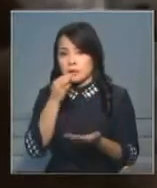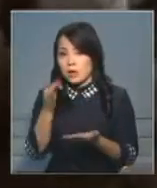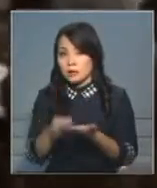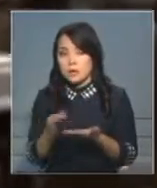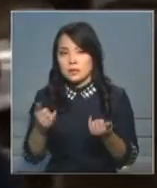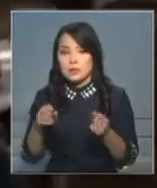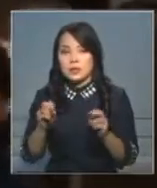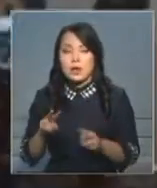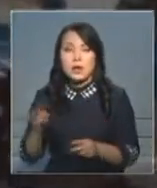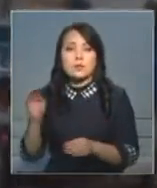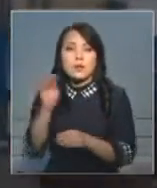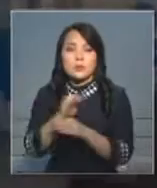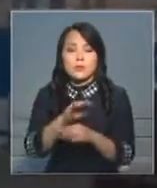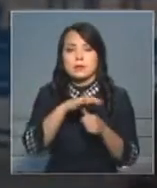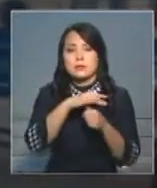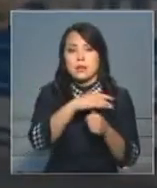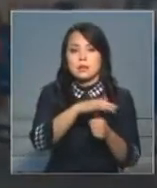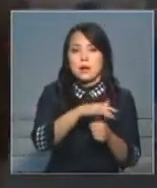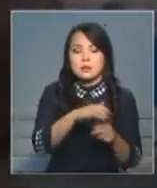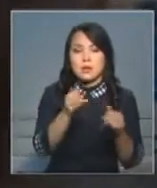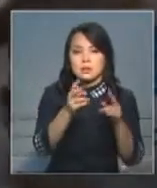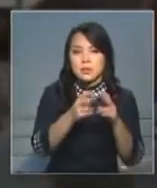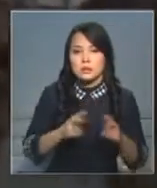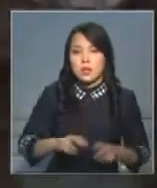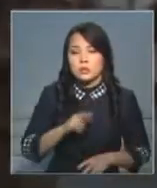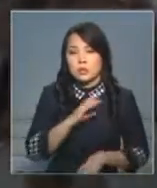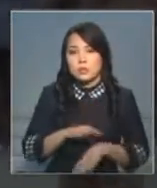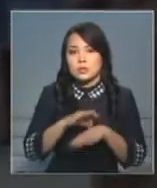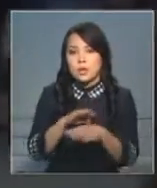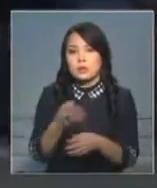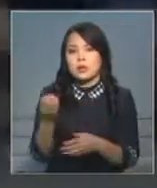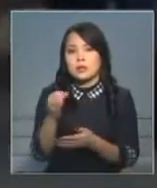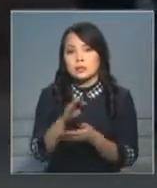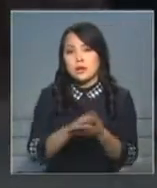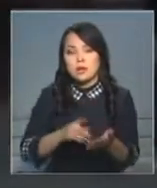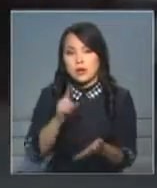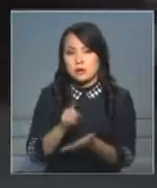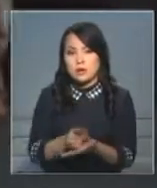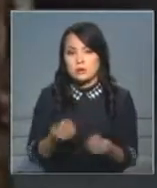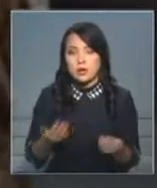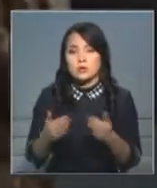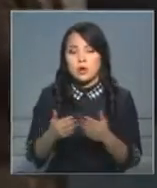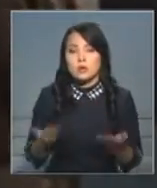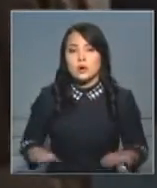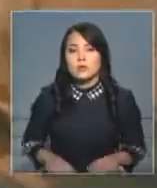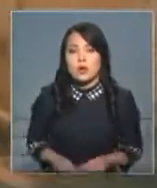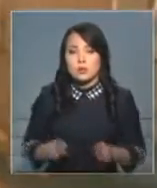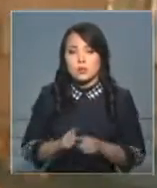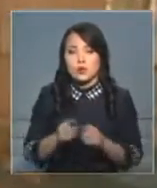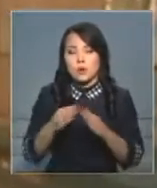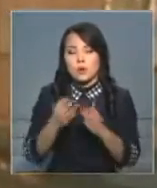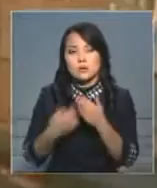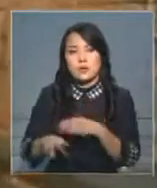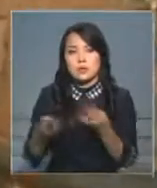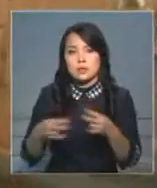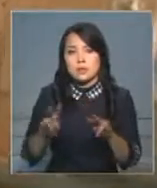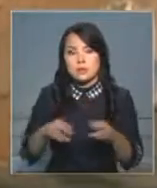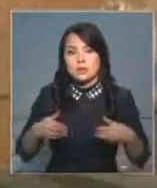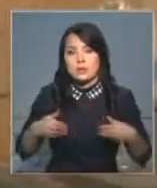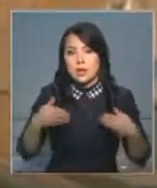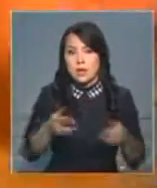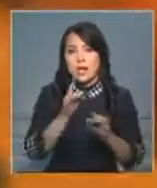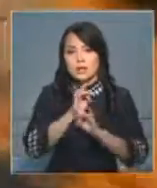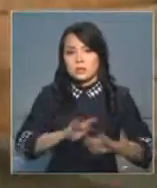тікұшақтар келіп, базаны тінту әрекеттері жалғасуда. Тәртіп сақшылары жергілікті тұрғындарға үйден шықпауға кеңес берген. Алдын ала болжам